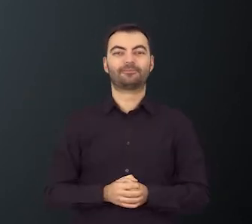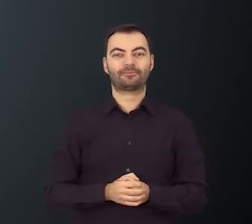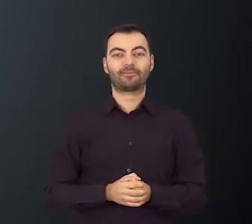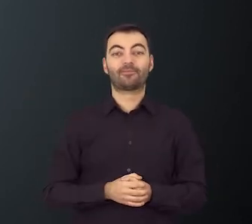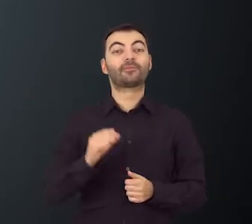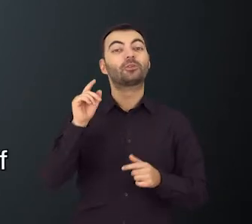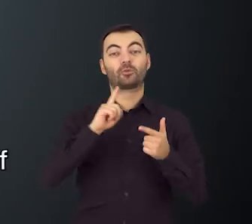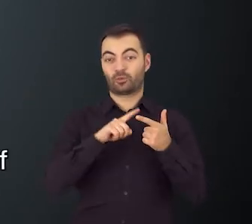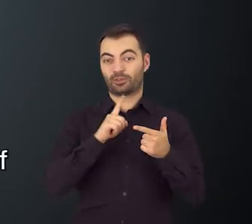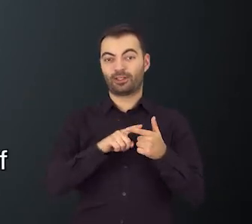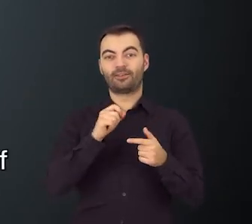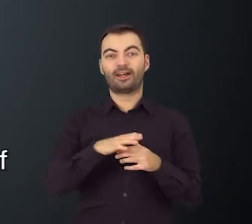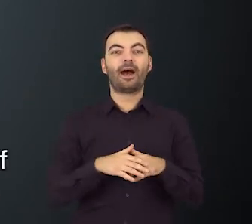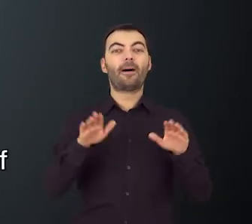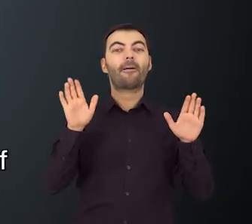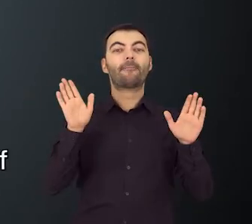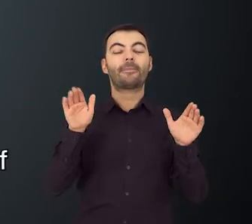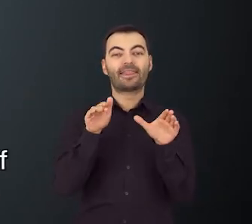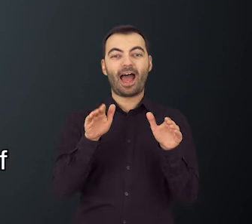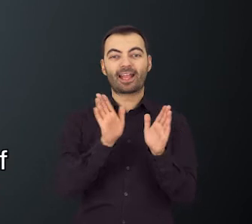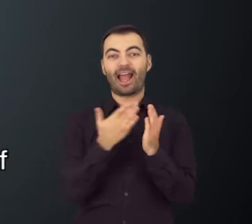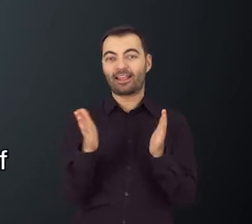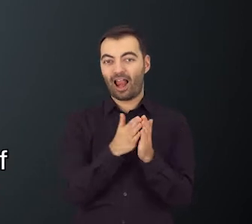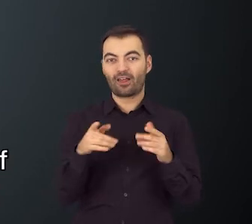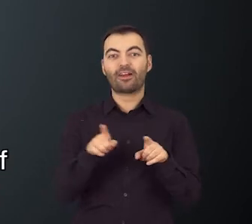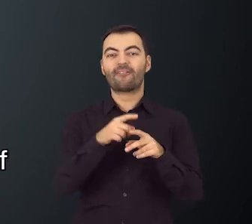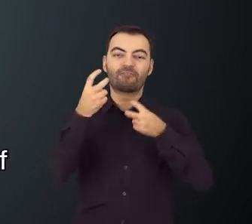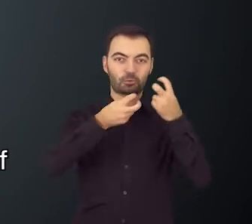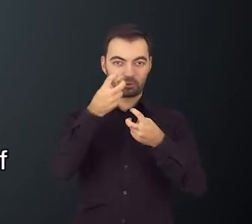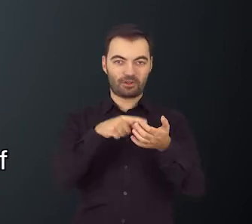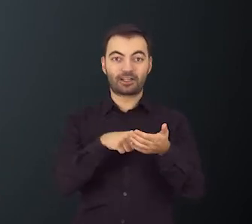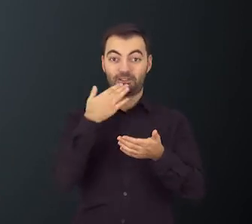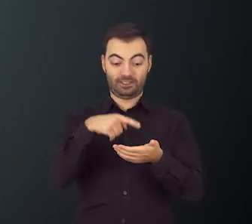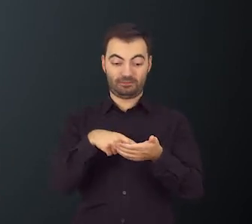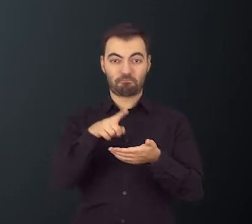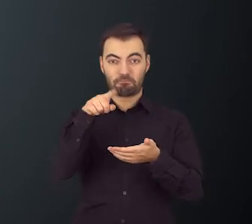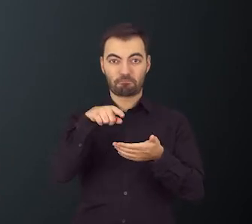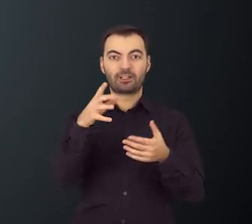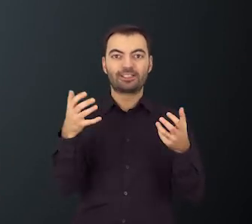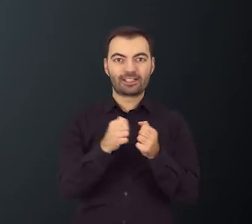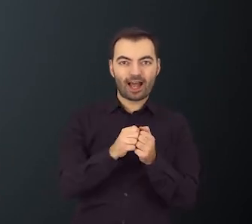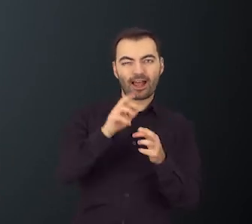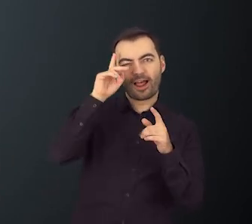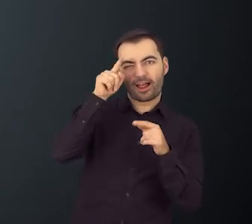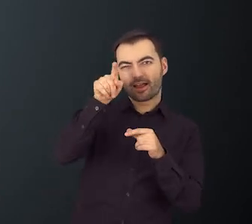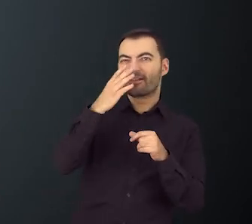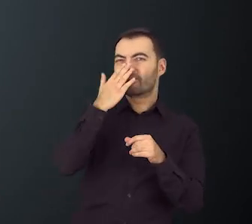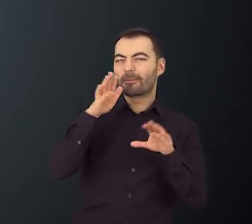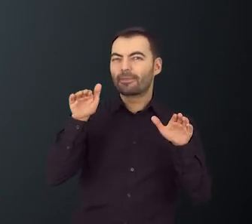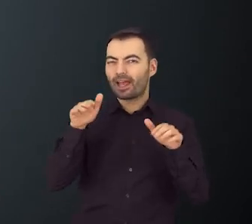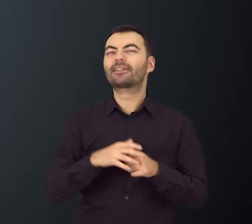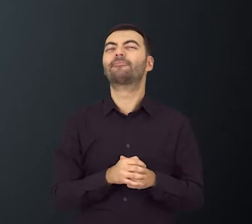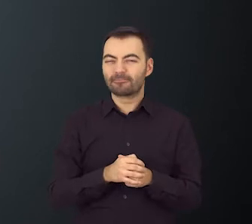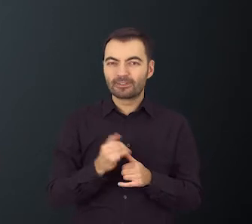Po drugie można w niej znaleźć atlas ptaków i wyszukiwarkę ptaków, która pozwala nam znaleźć i zidentyfikować